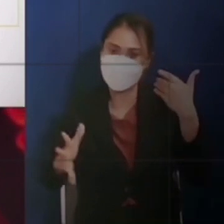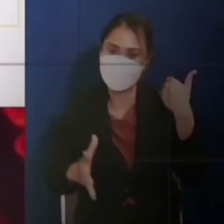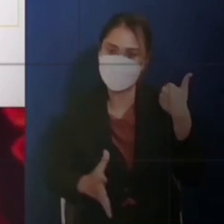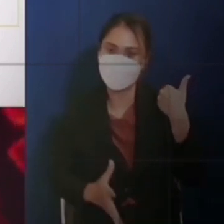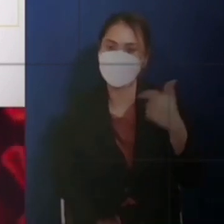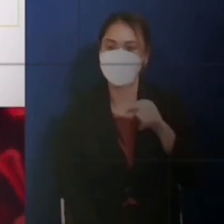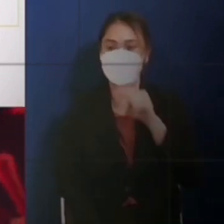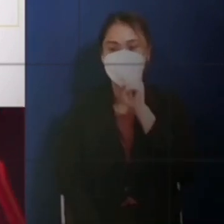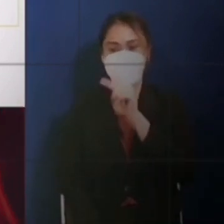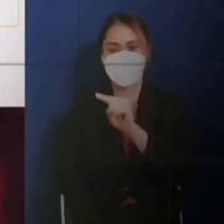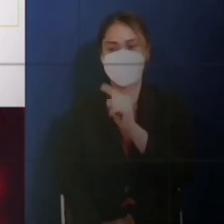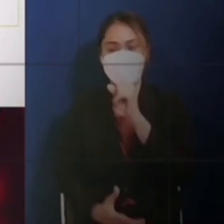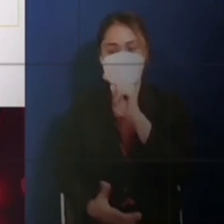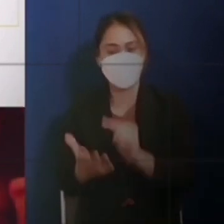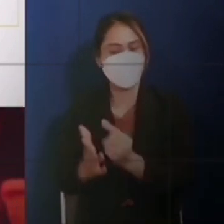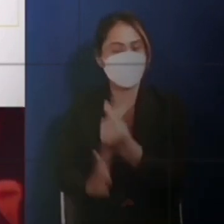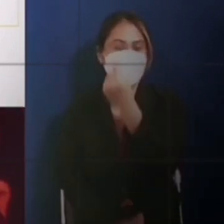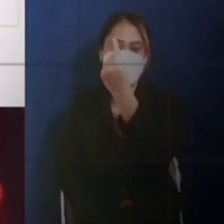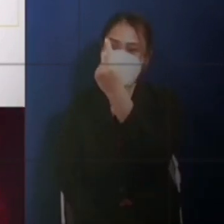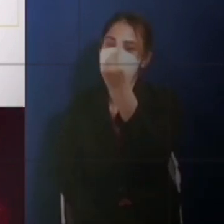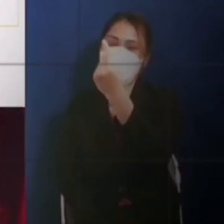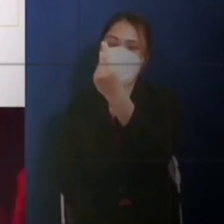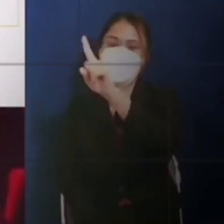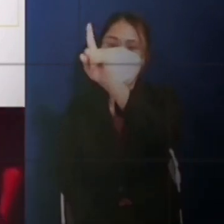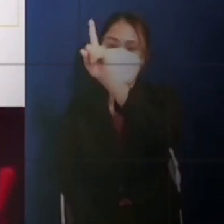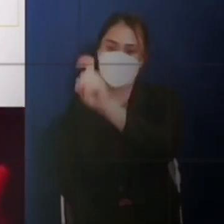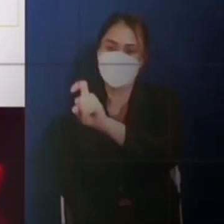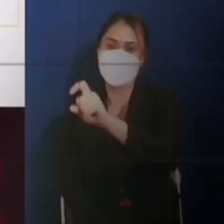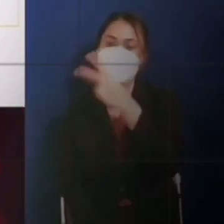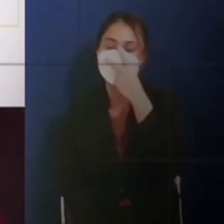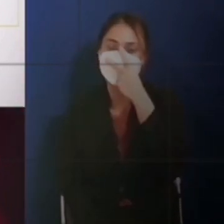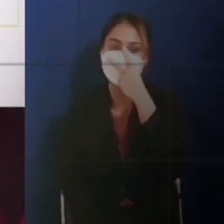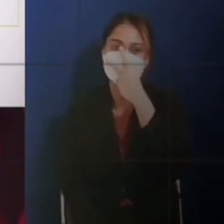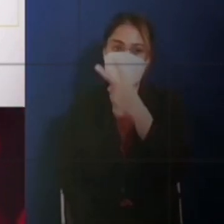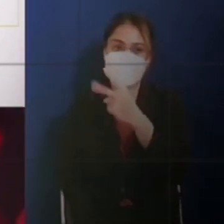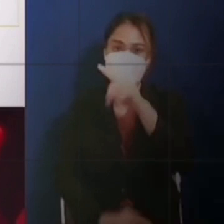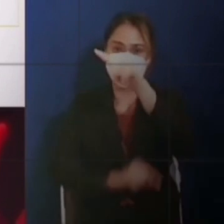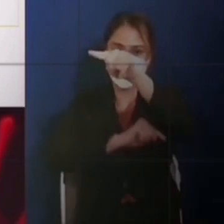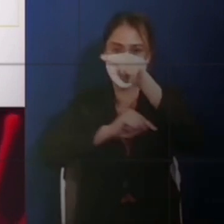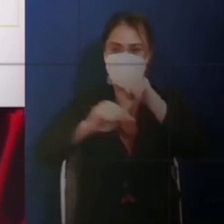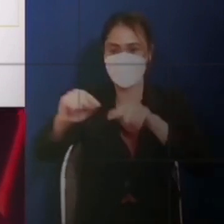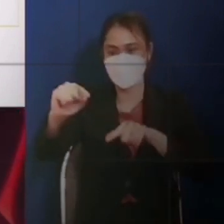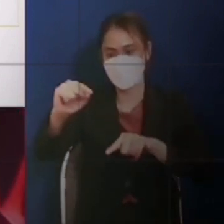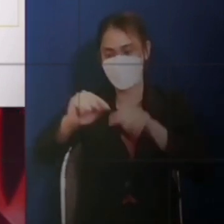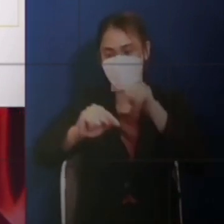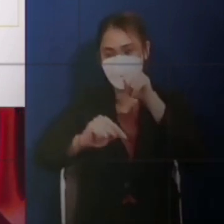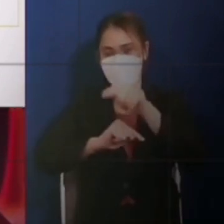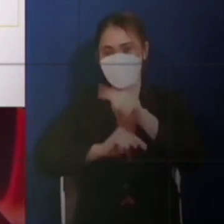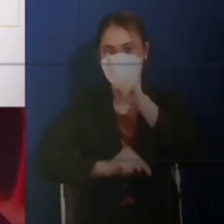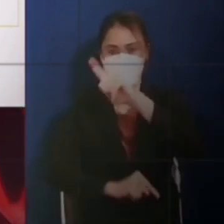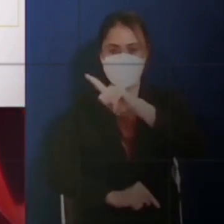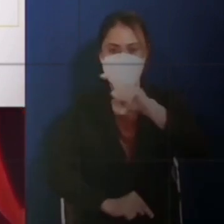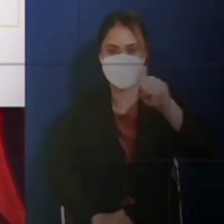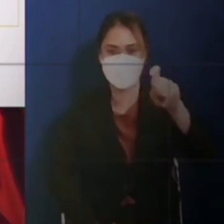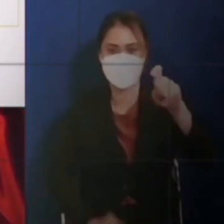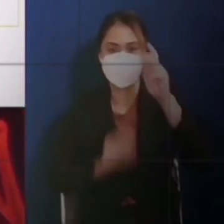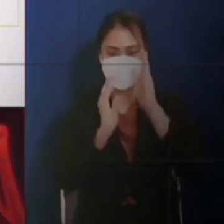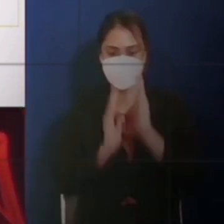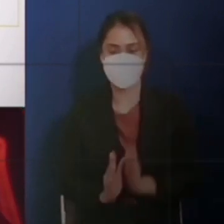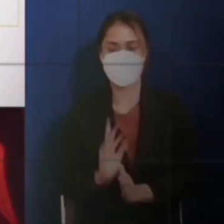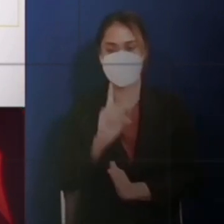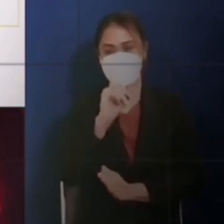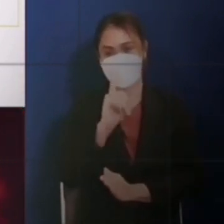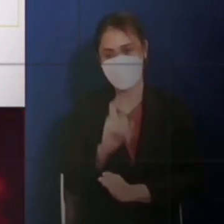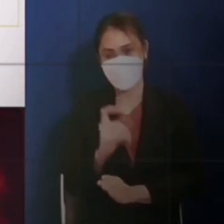ครับเป็นรายแรกที่มีเสียชีวิตนะครับซึ่งถ้าดูจากร้อยละของการเสียชีวิตนะครับคิดเป็นอั